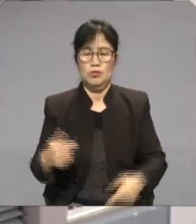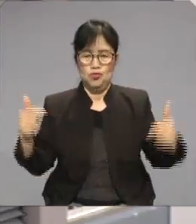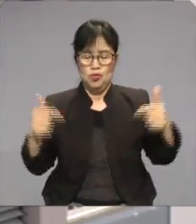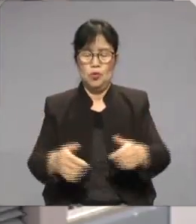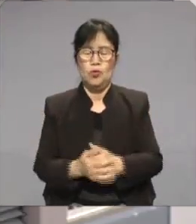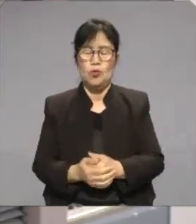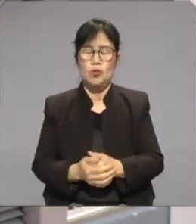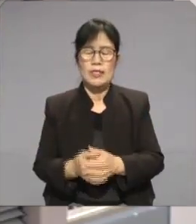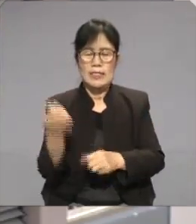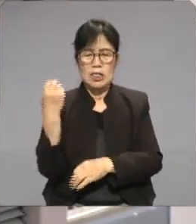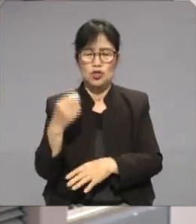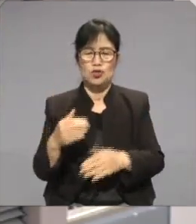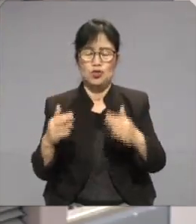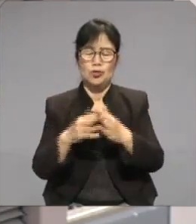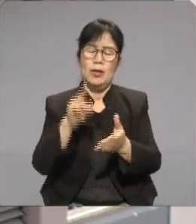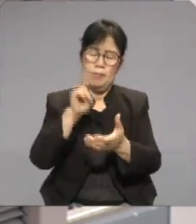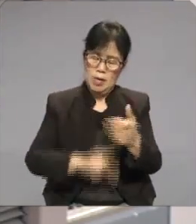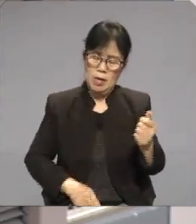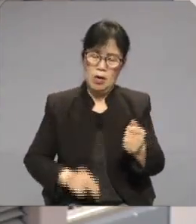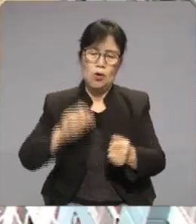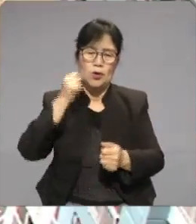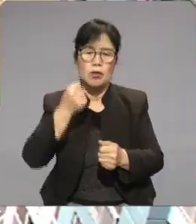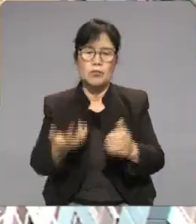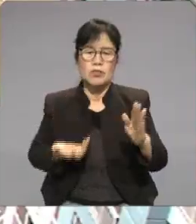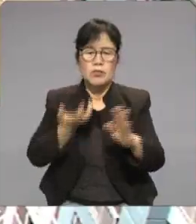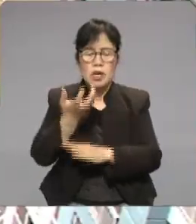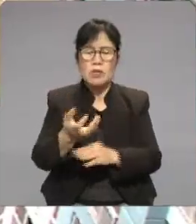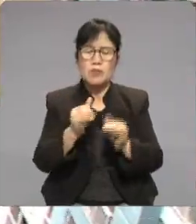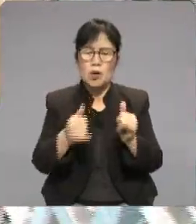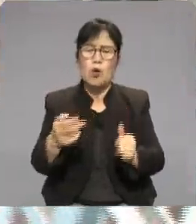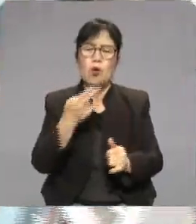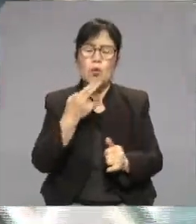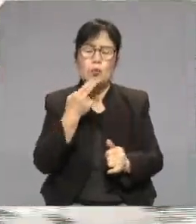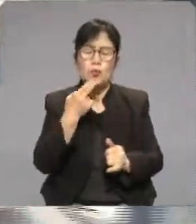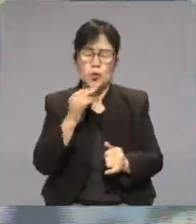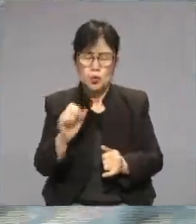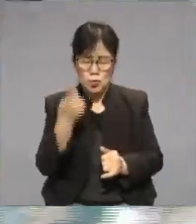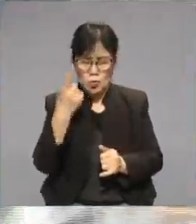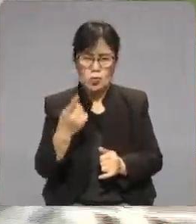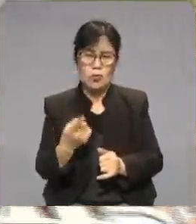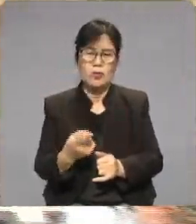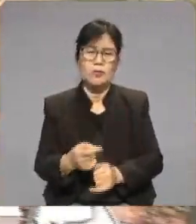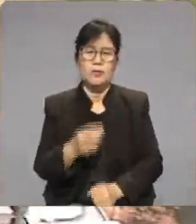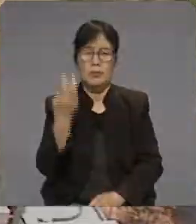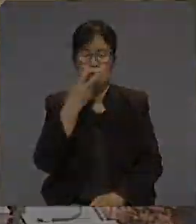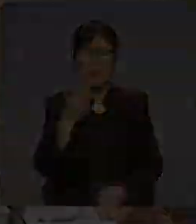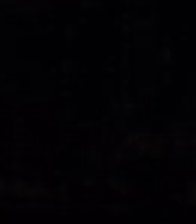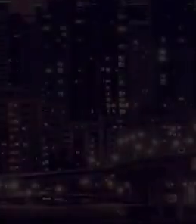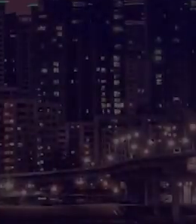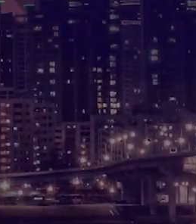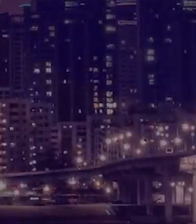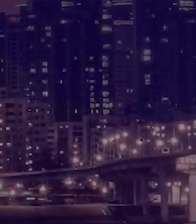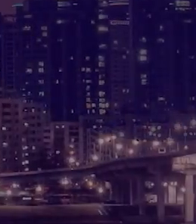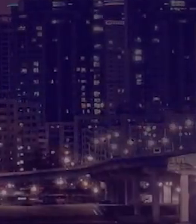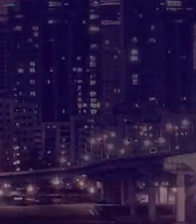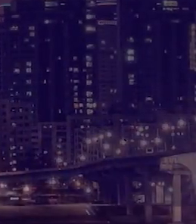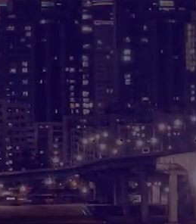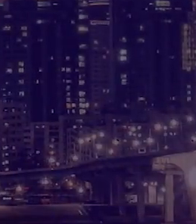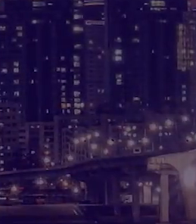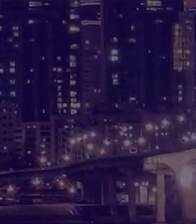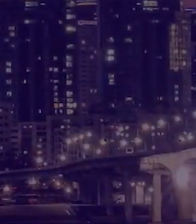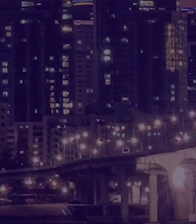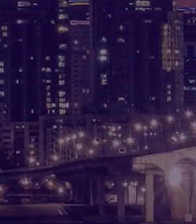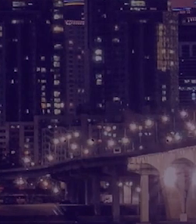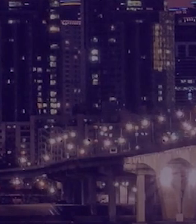기존 주택 매각의 어려움과 함께 세입자 미 확보가 입주일 하락의 주요 원인으로 조사됐습니다 I